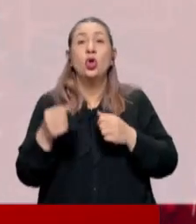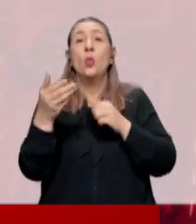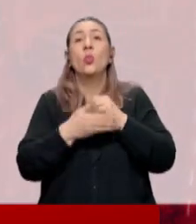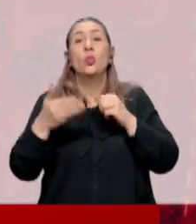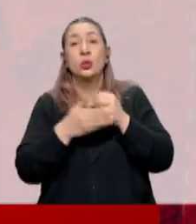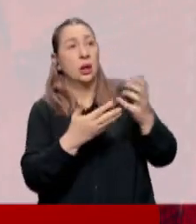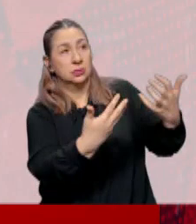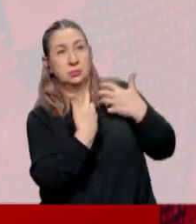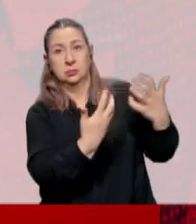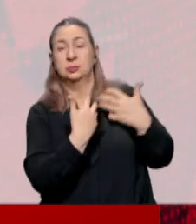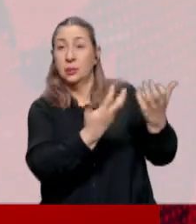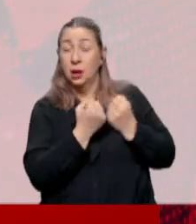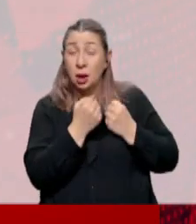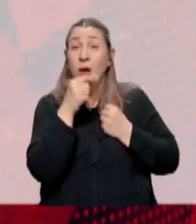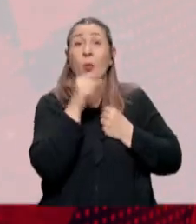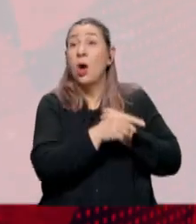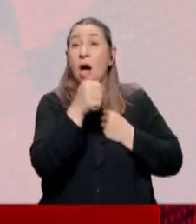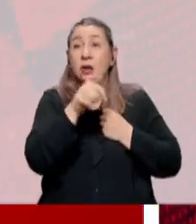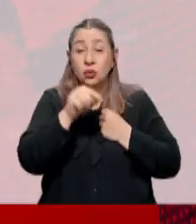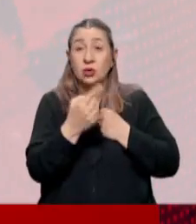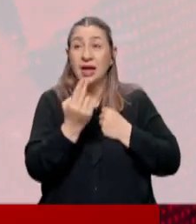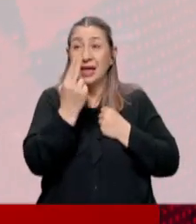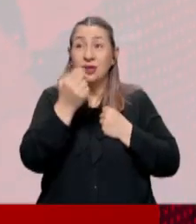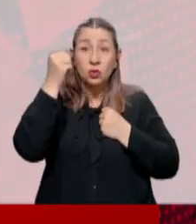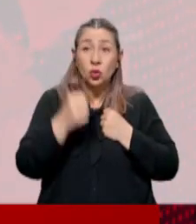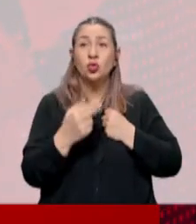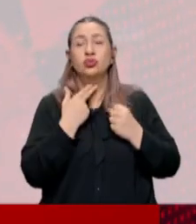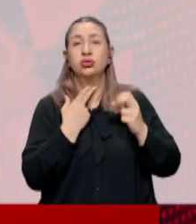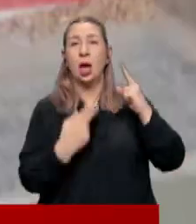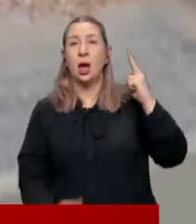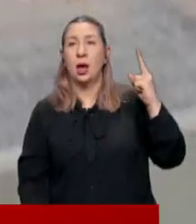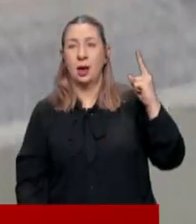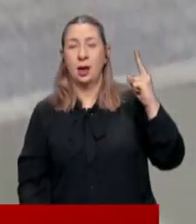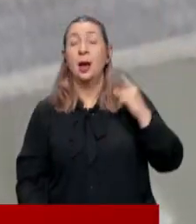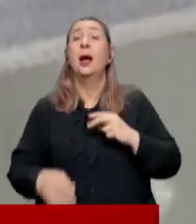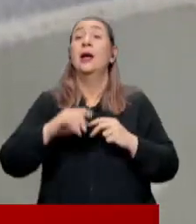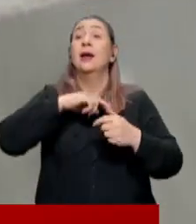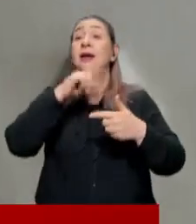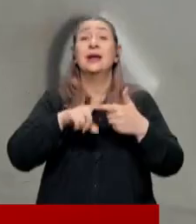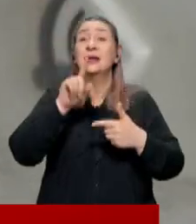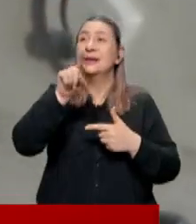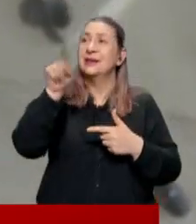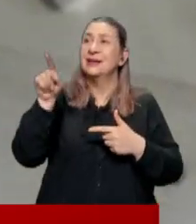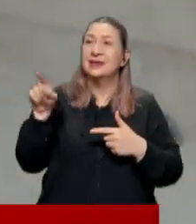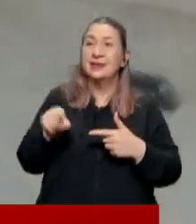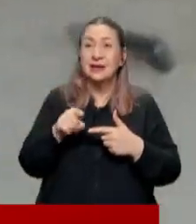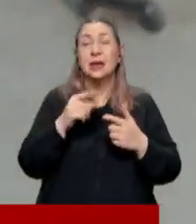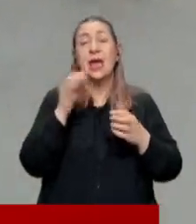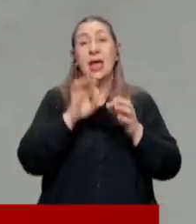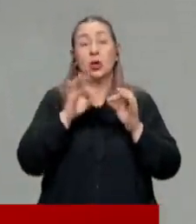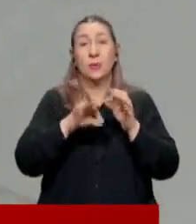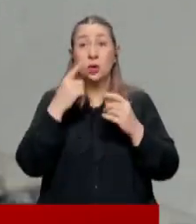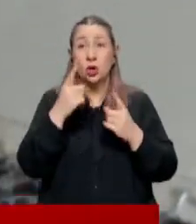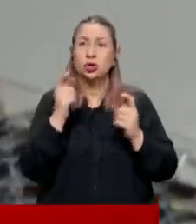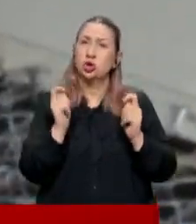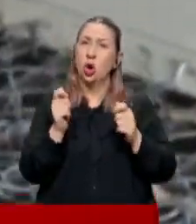ithalatı gerçekleştirdi. Bunun 6.7 milyon tonu Rusya'dan yapıldı. Diğer ülkelere yönelilmesi de ekonomik